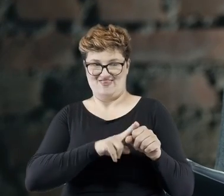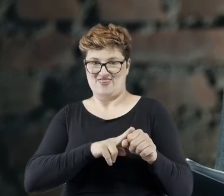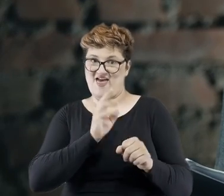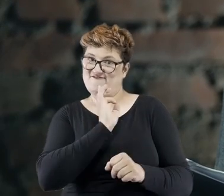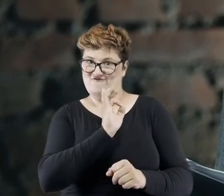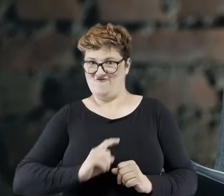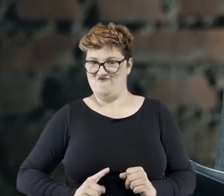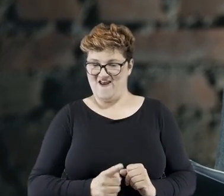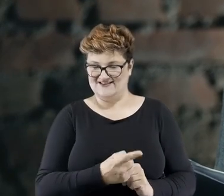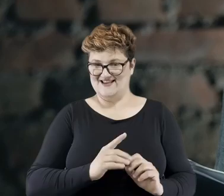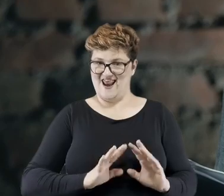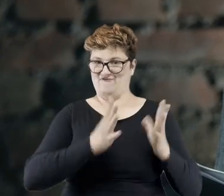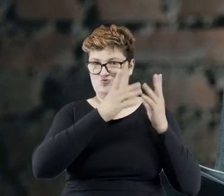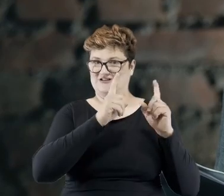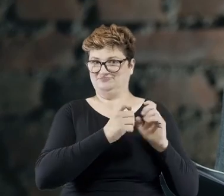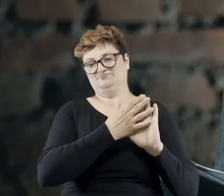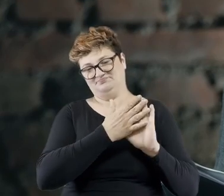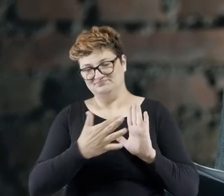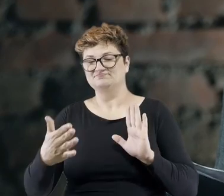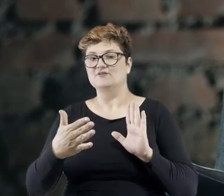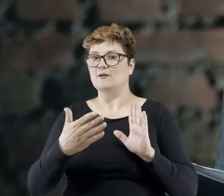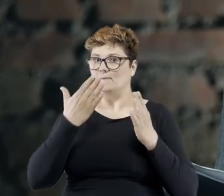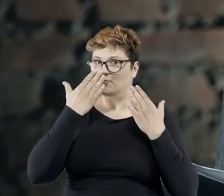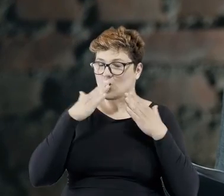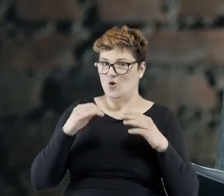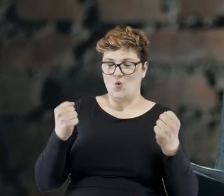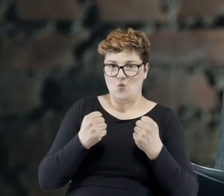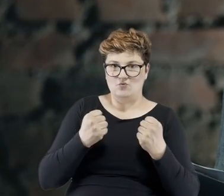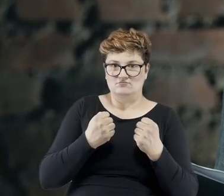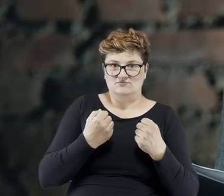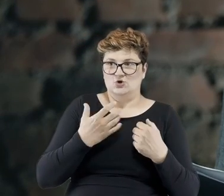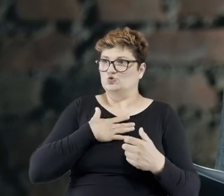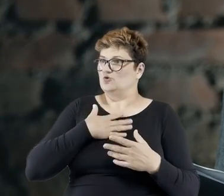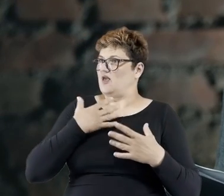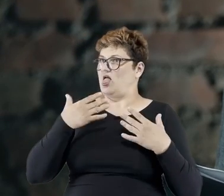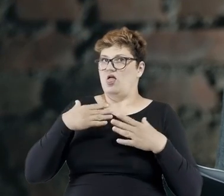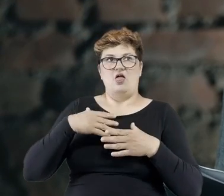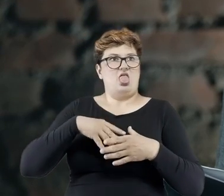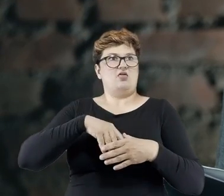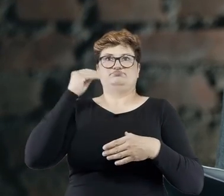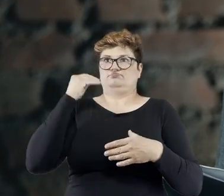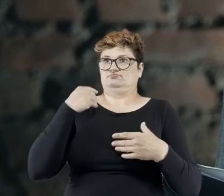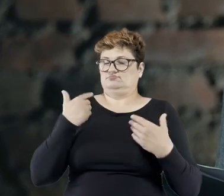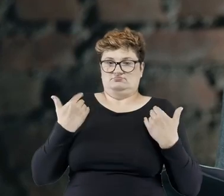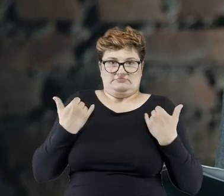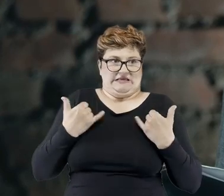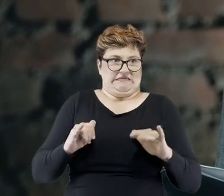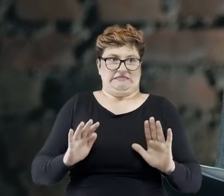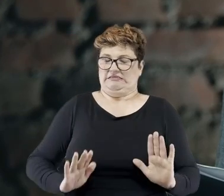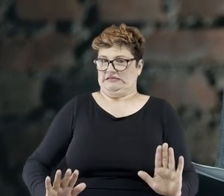kalendarzem francuskim, tej francuskiej rewolucji, co pokazuje głębię jej wyobcowania. I ona nie